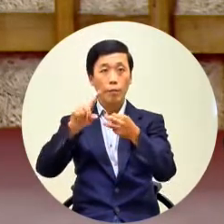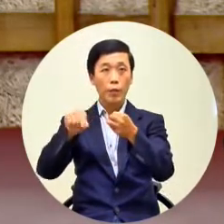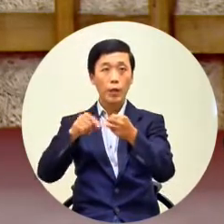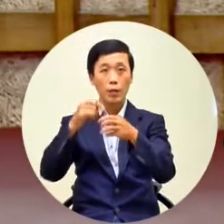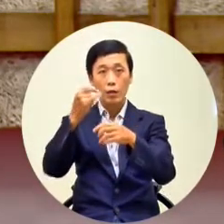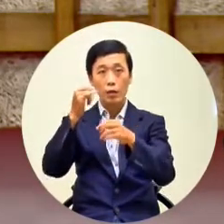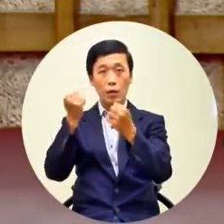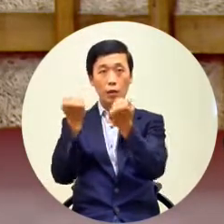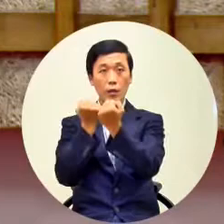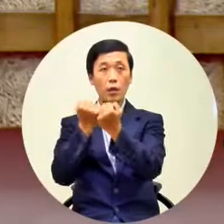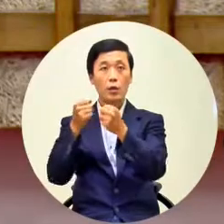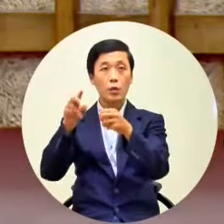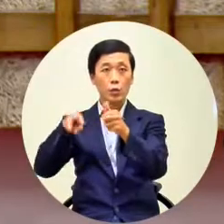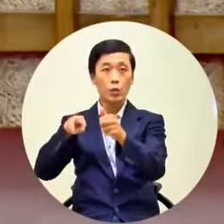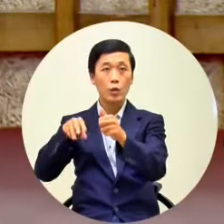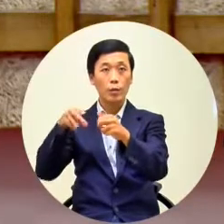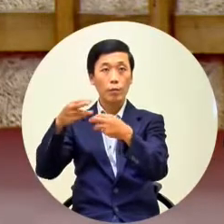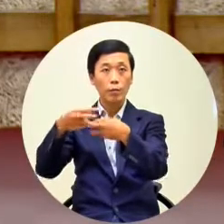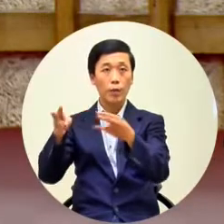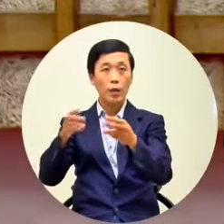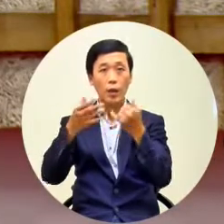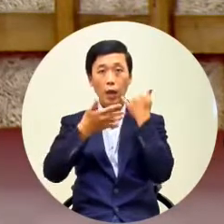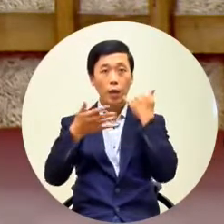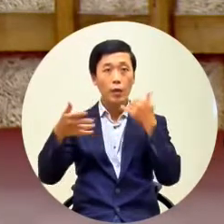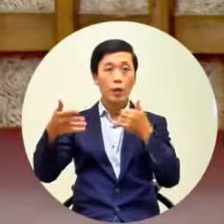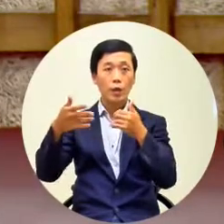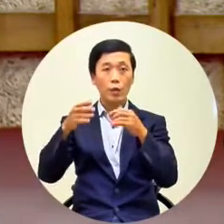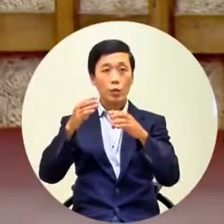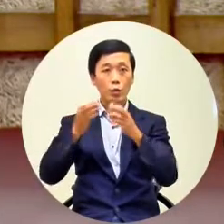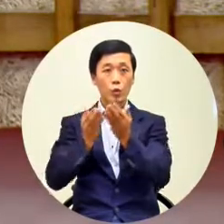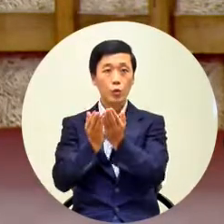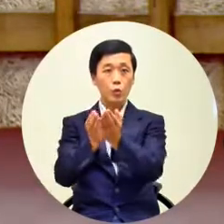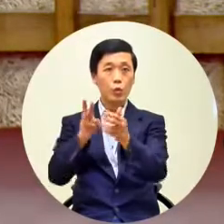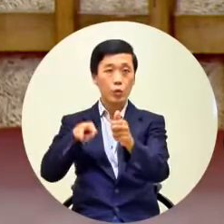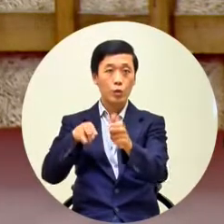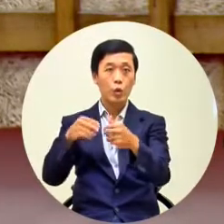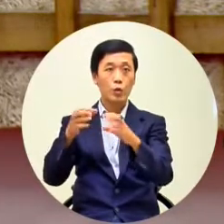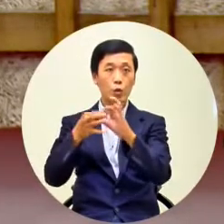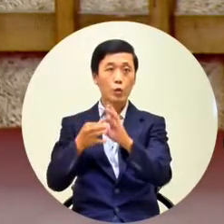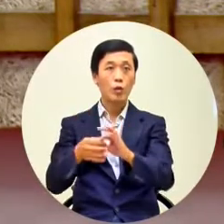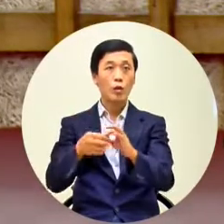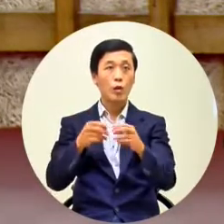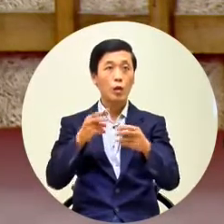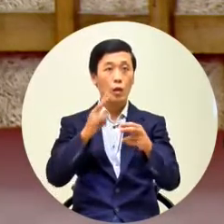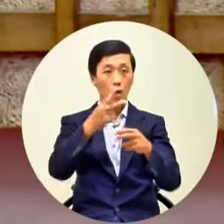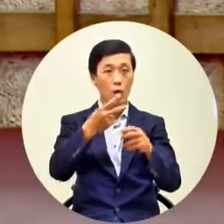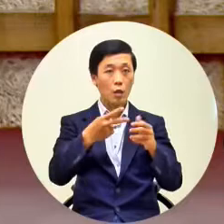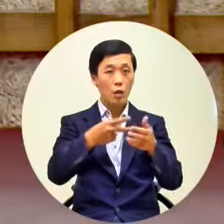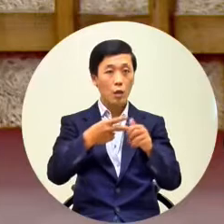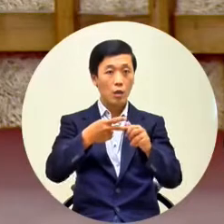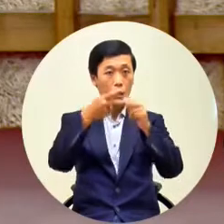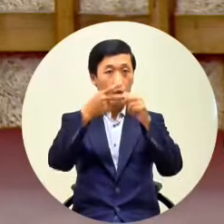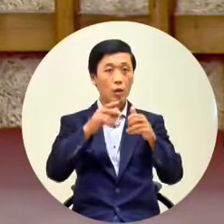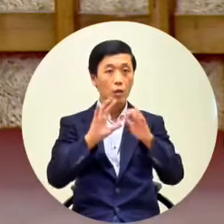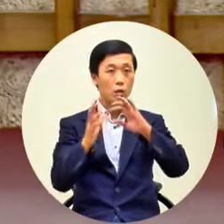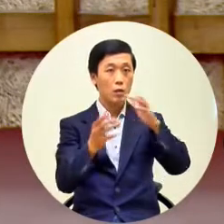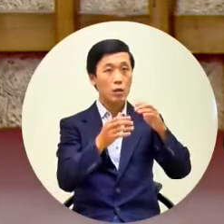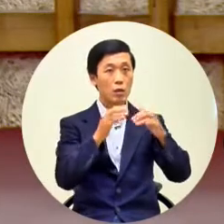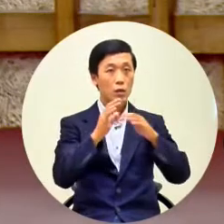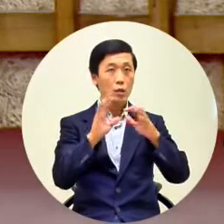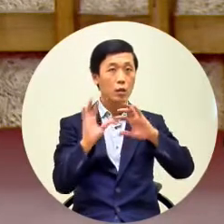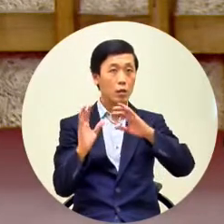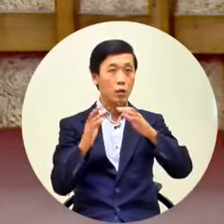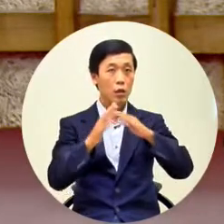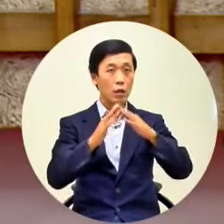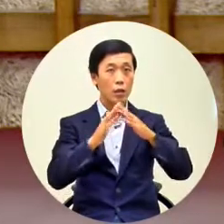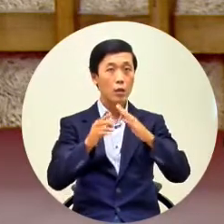线电信所。过去的时候，在二战时期，这里的讯号直接通东京，这里是高雄南京基地，所有